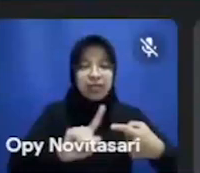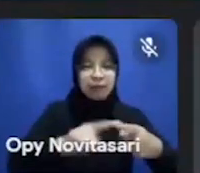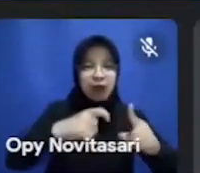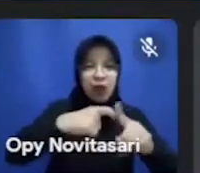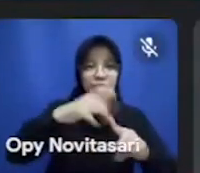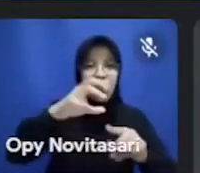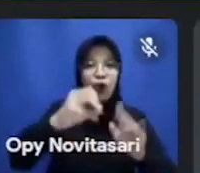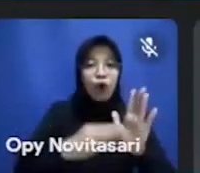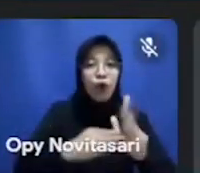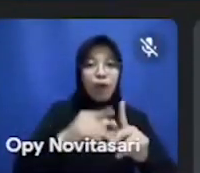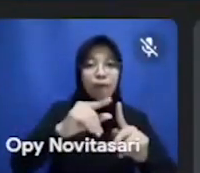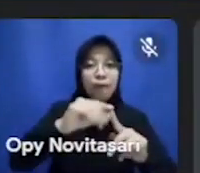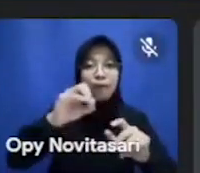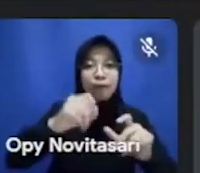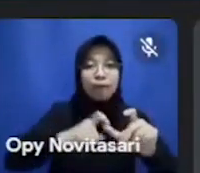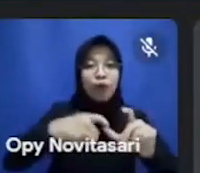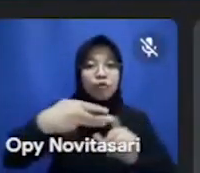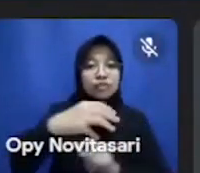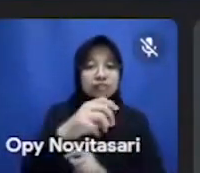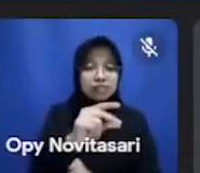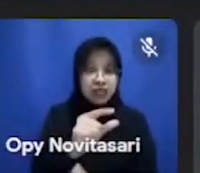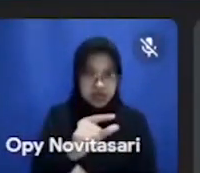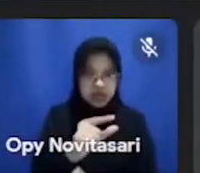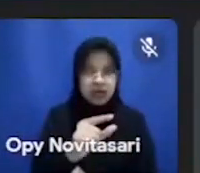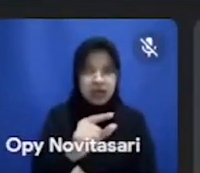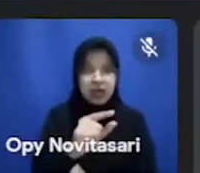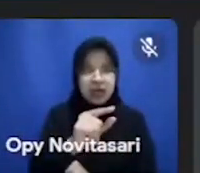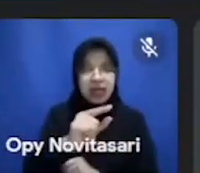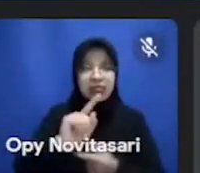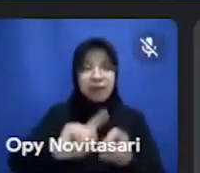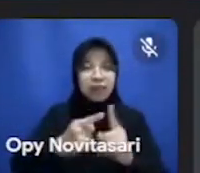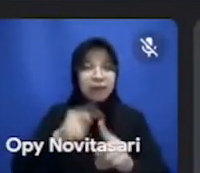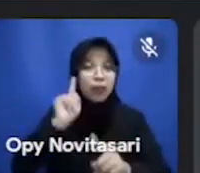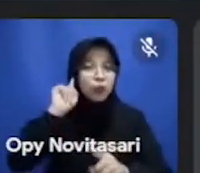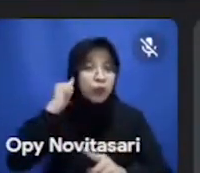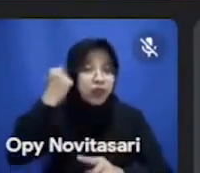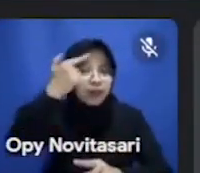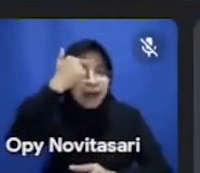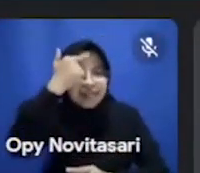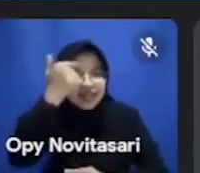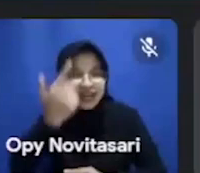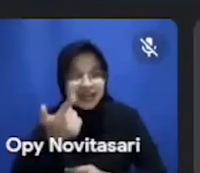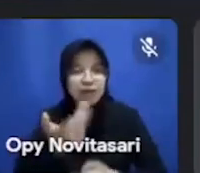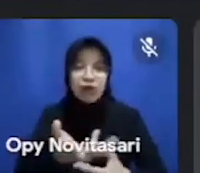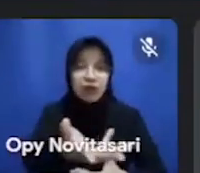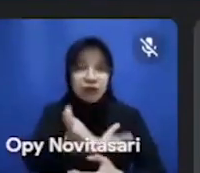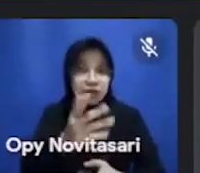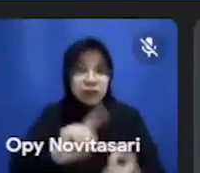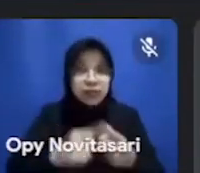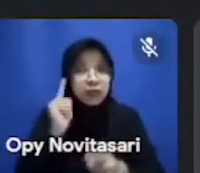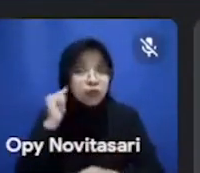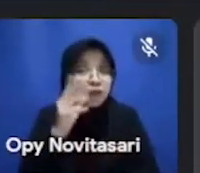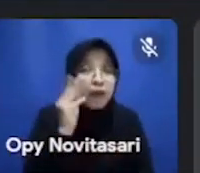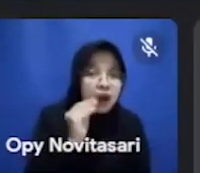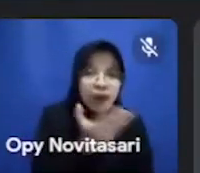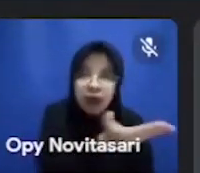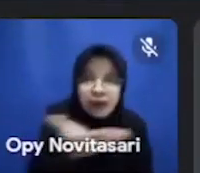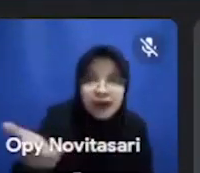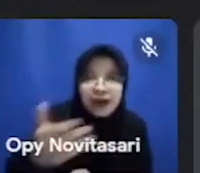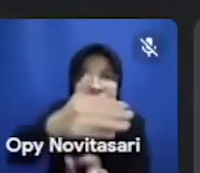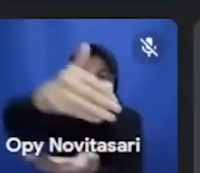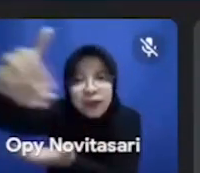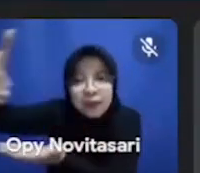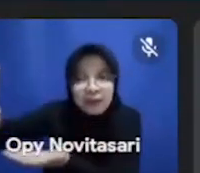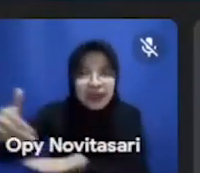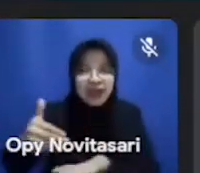ee belajar dengan teman-teman tuli tentang pengalaman mereka sehingga